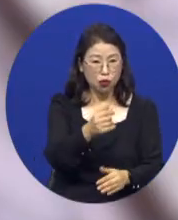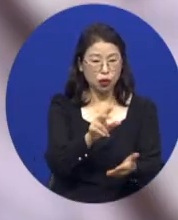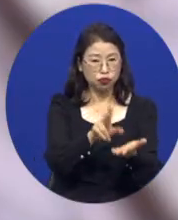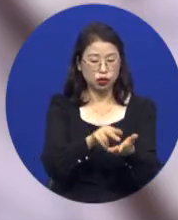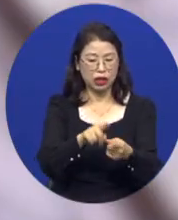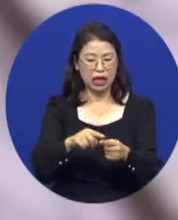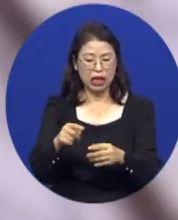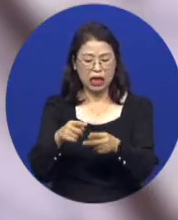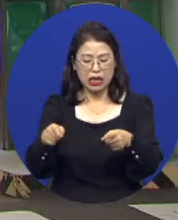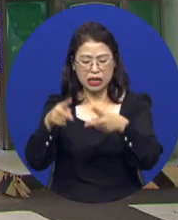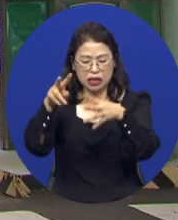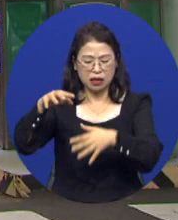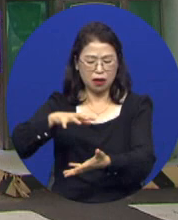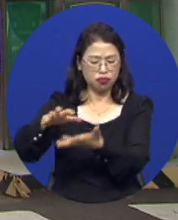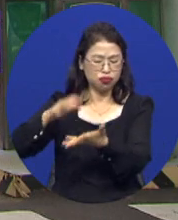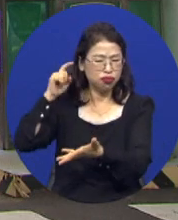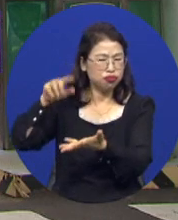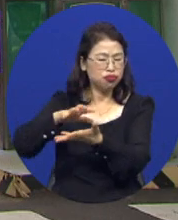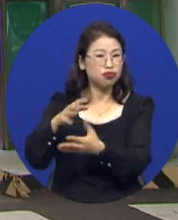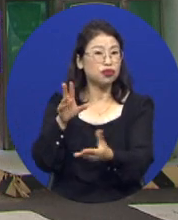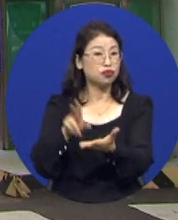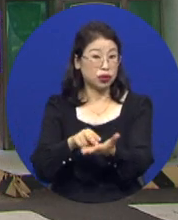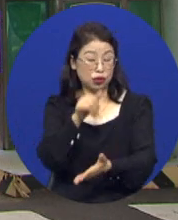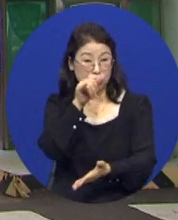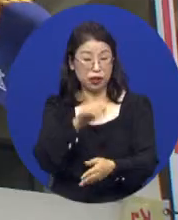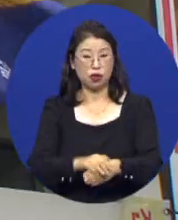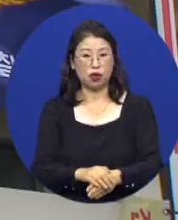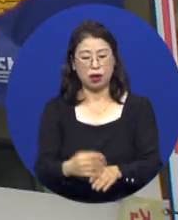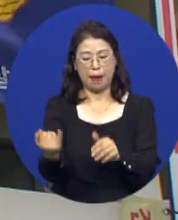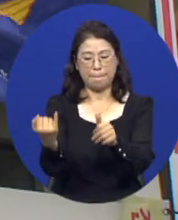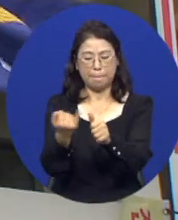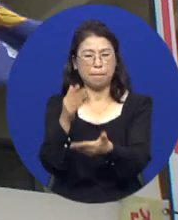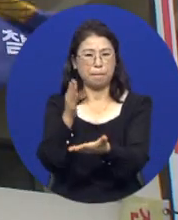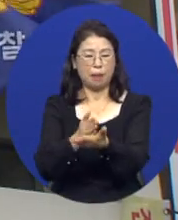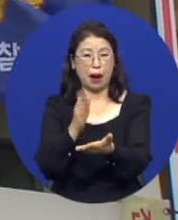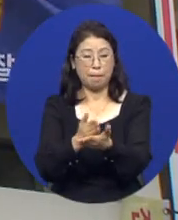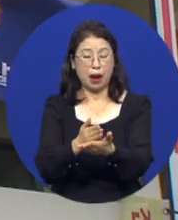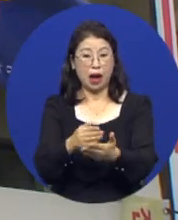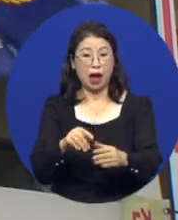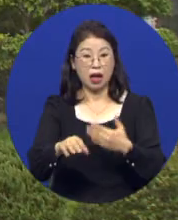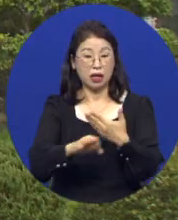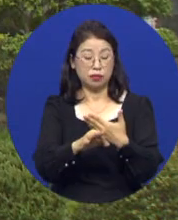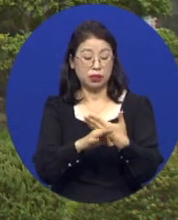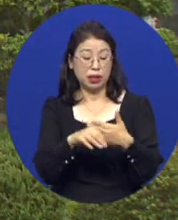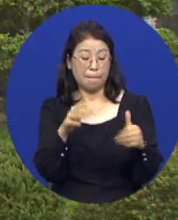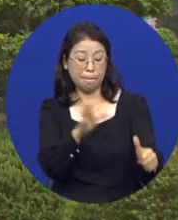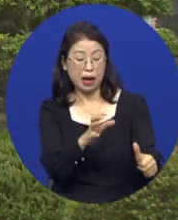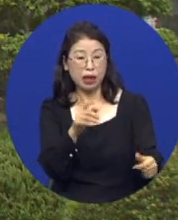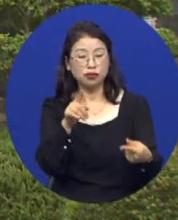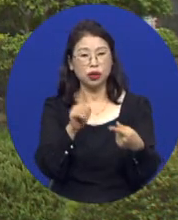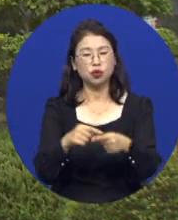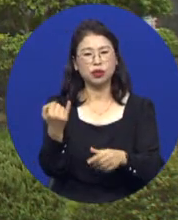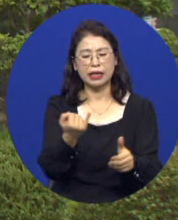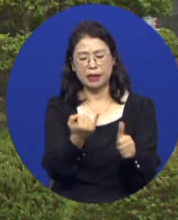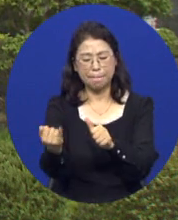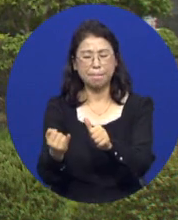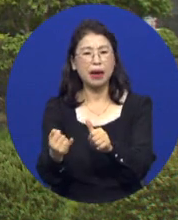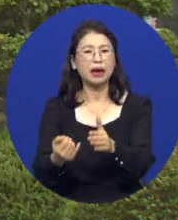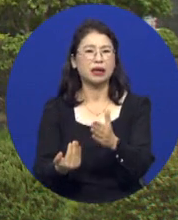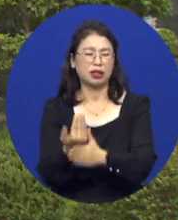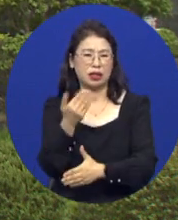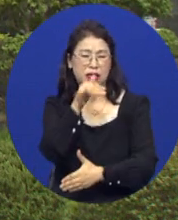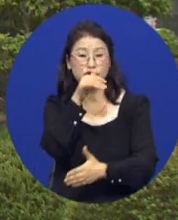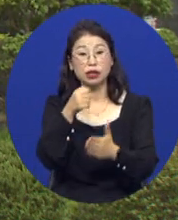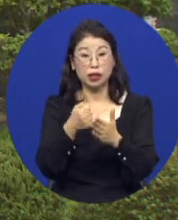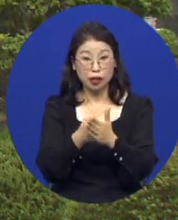원인이라고 설명했습니다 접근금지 명령 등 잠정조치 결정이 내려진 이후에도 다시 스토킹 범죄를 저지르는